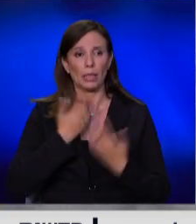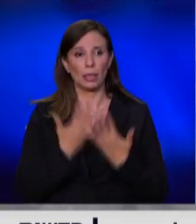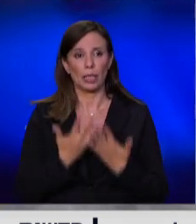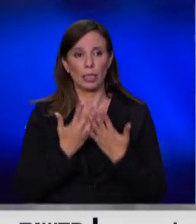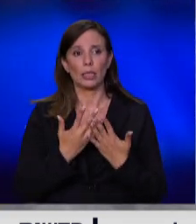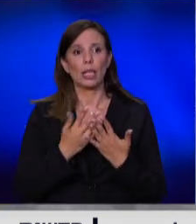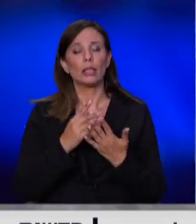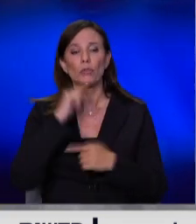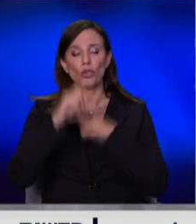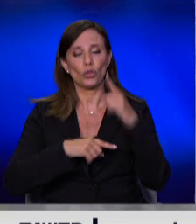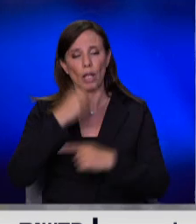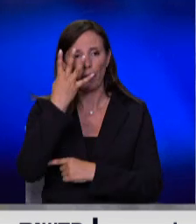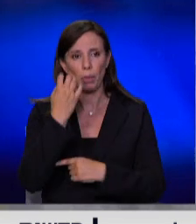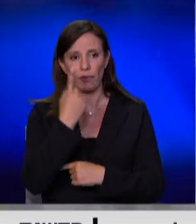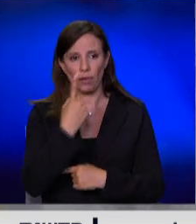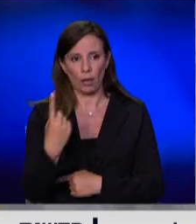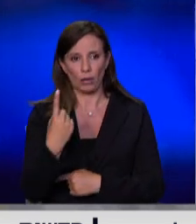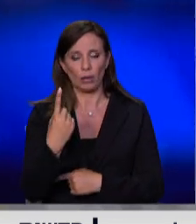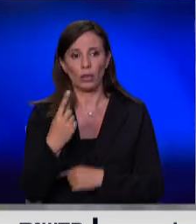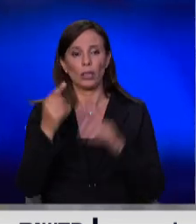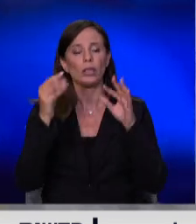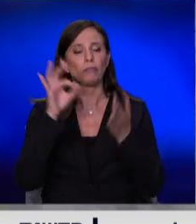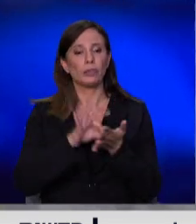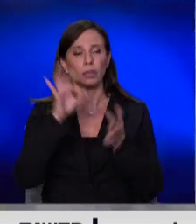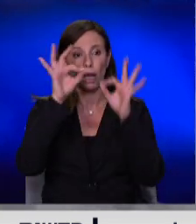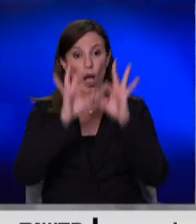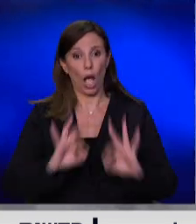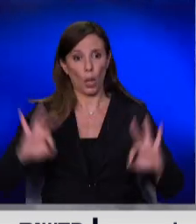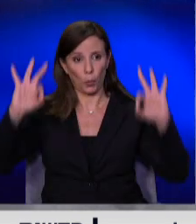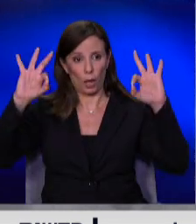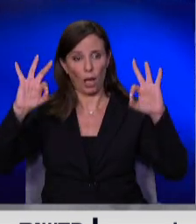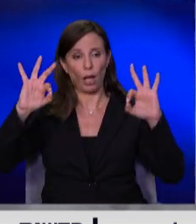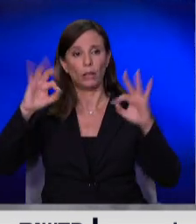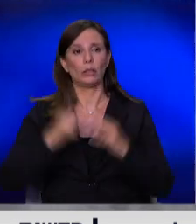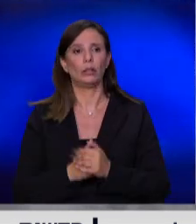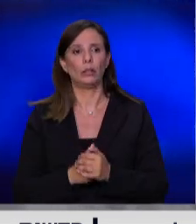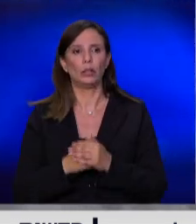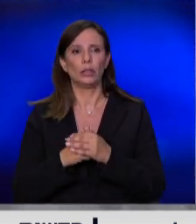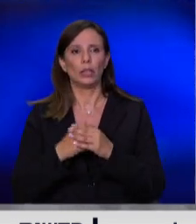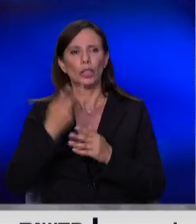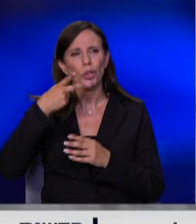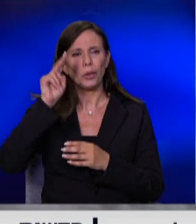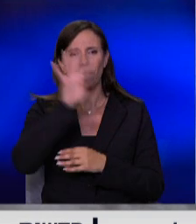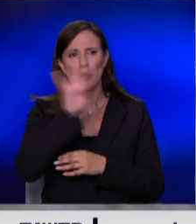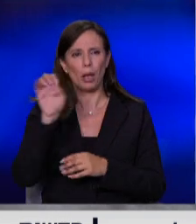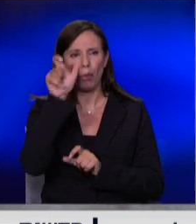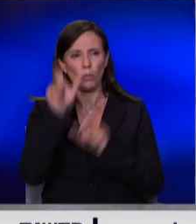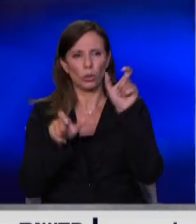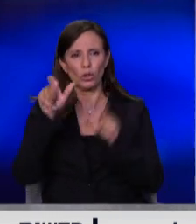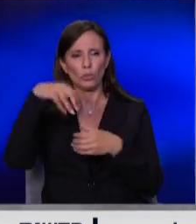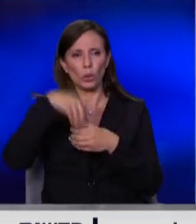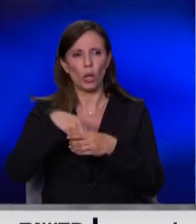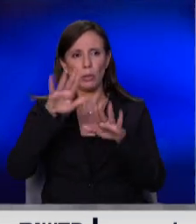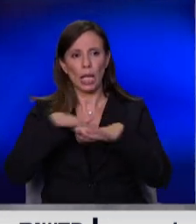года, в первый день Хануки, загнали 400, более 400